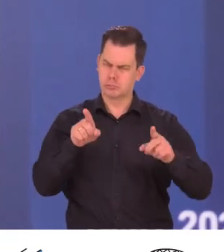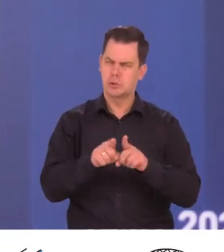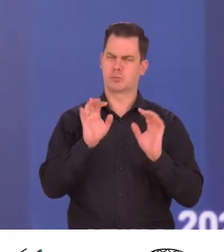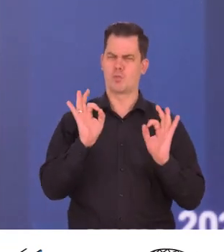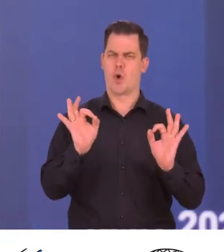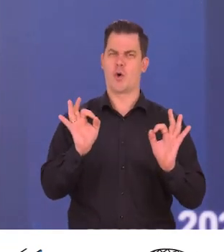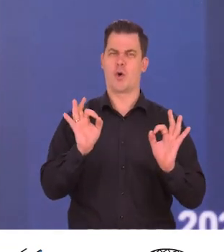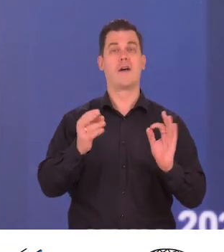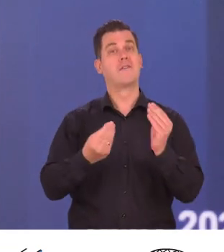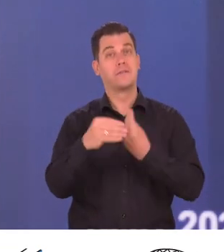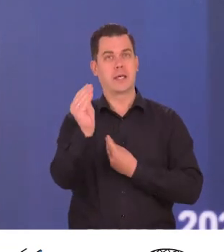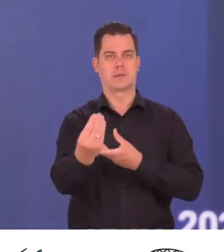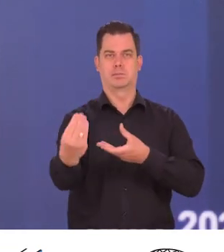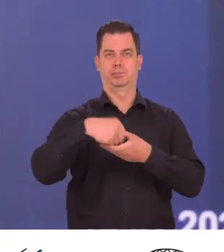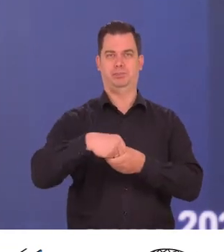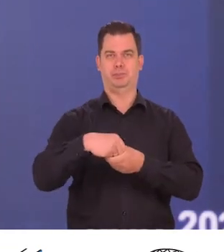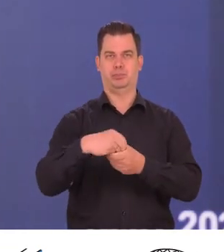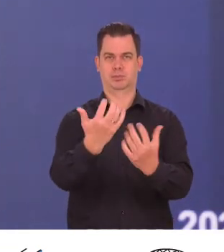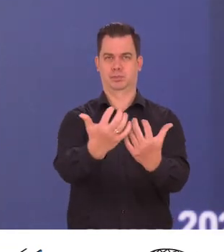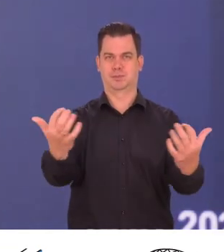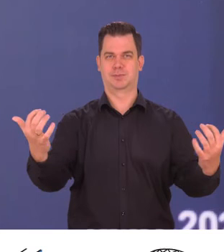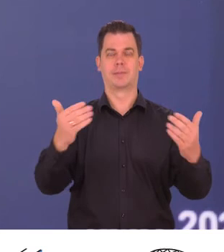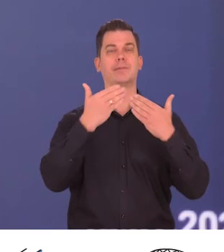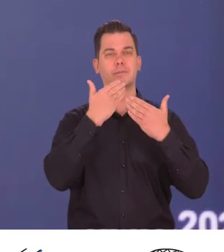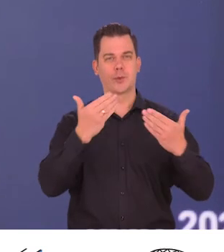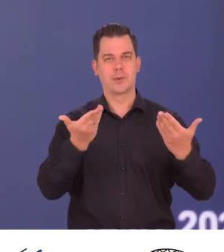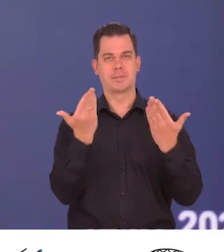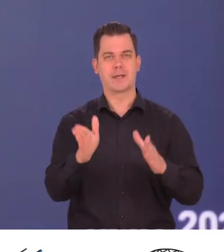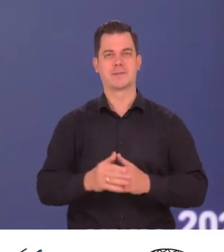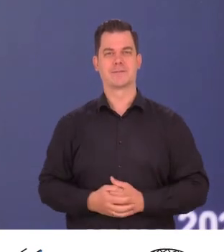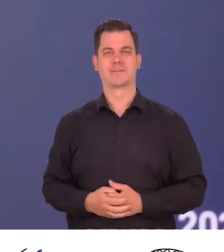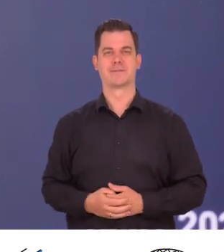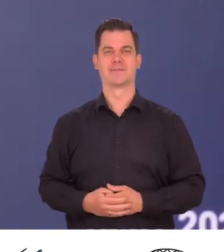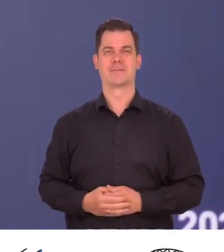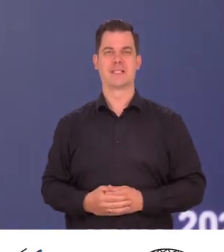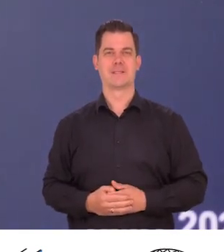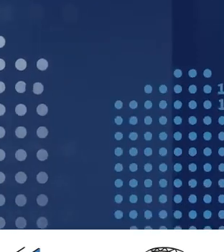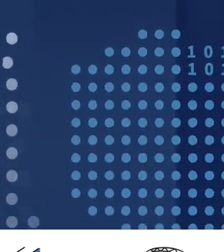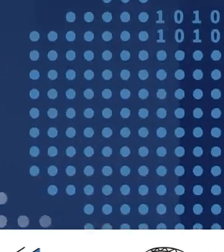przyczyni się jednocześnie do większego uczestnictwa w tym wydarzeniu. Dziękuję Państwu bardzo.